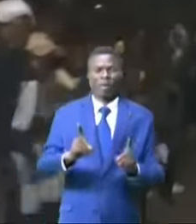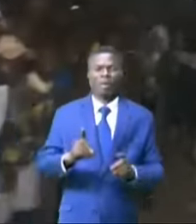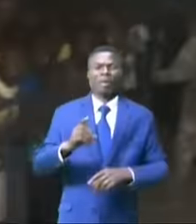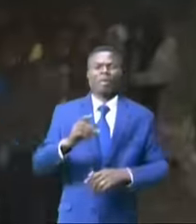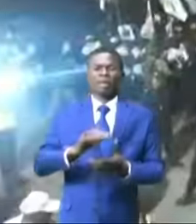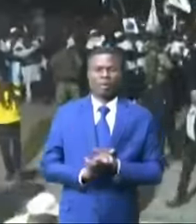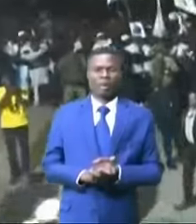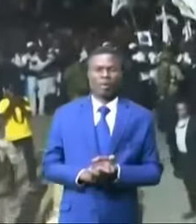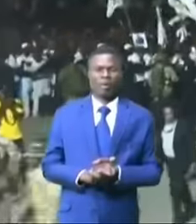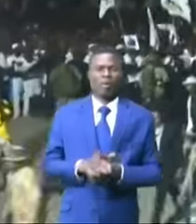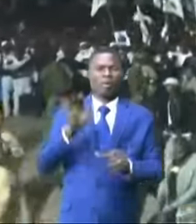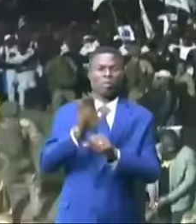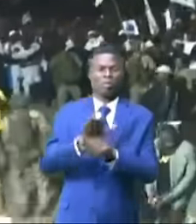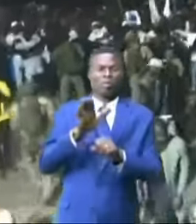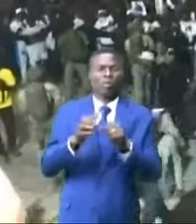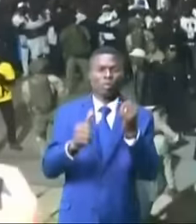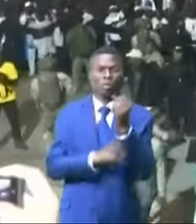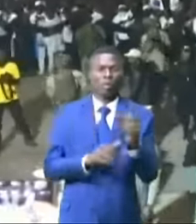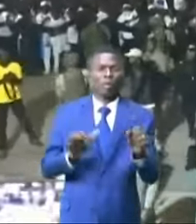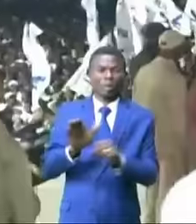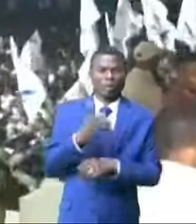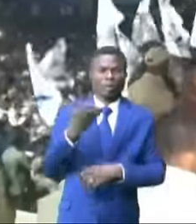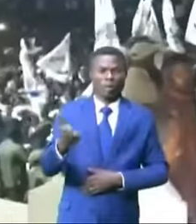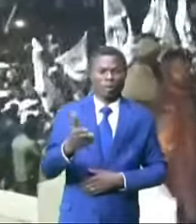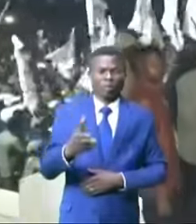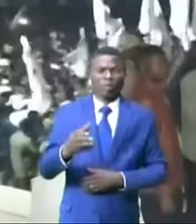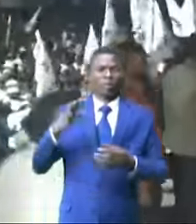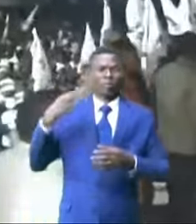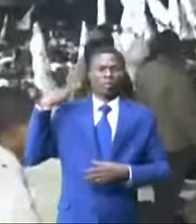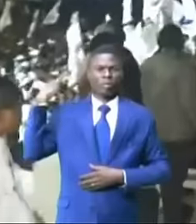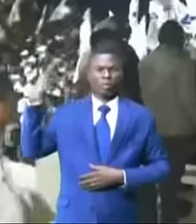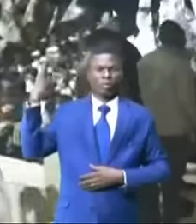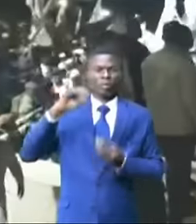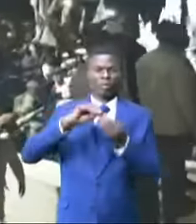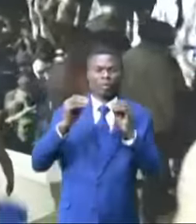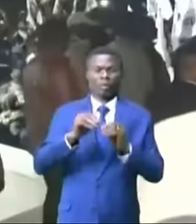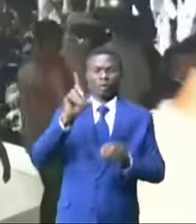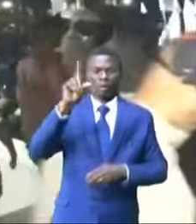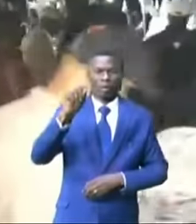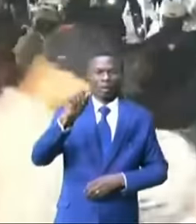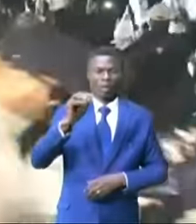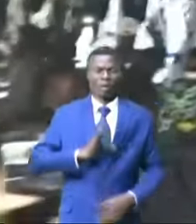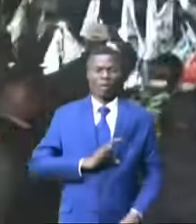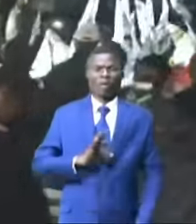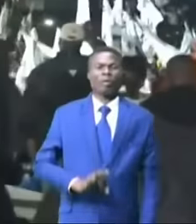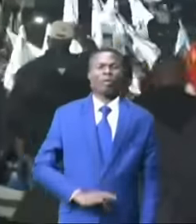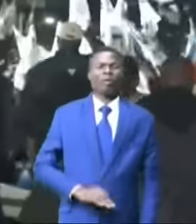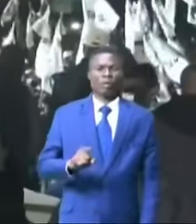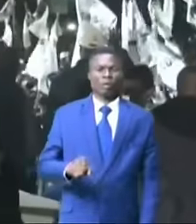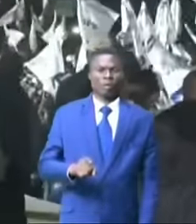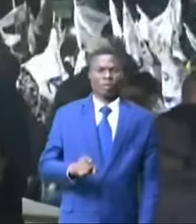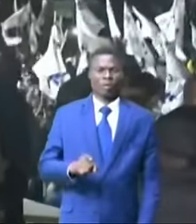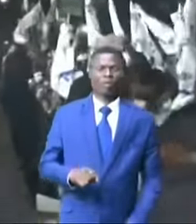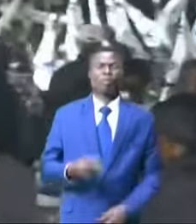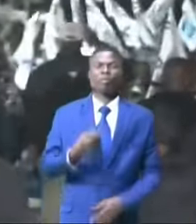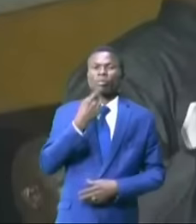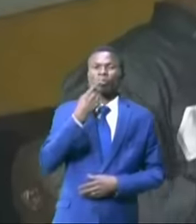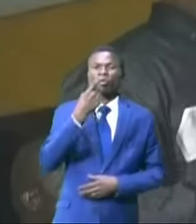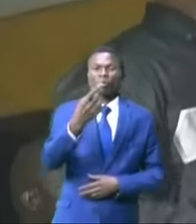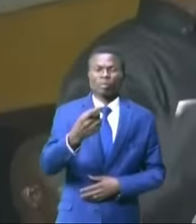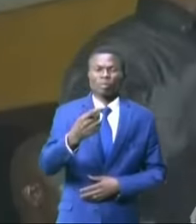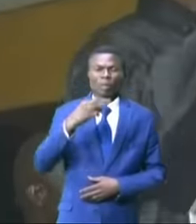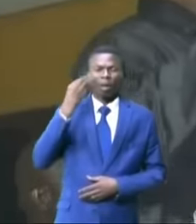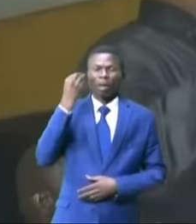qui refoulait du monde, le candidat numéro 20, Félix-Antoine Tshisekedi Tshilombo, a adressé un